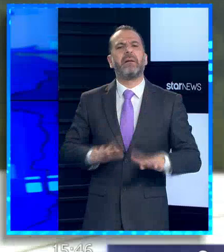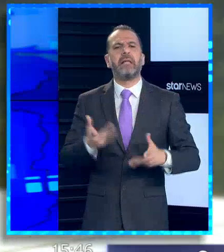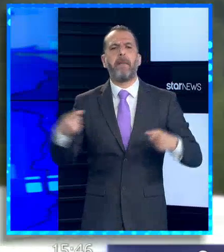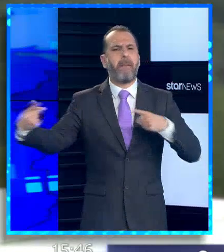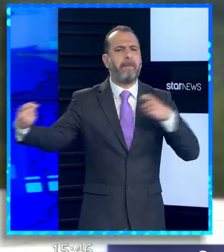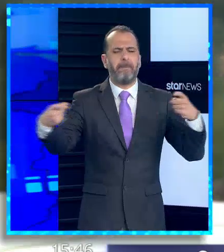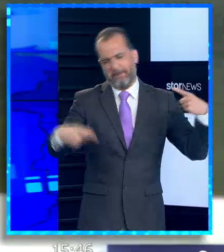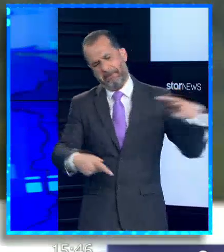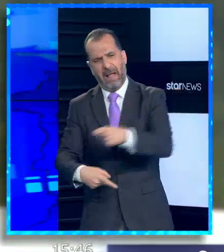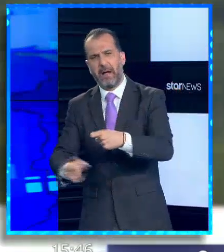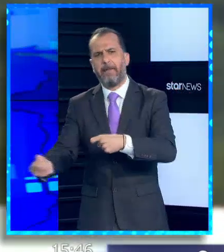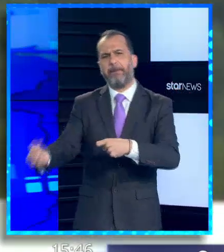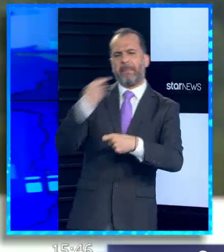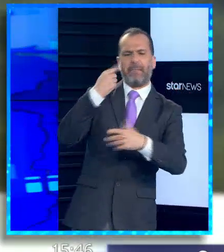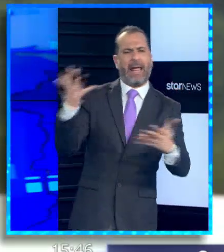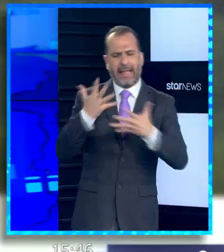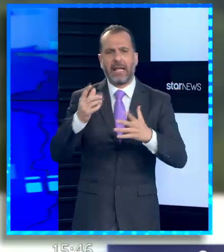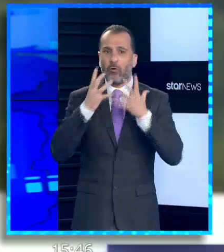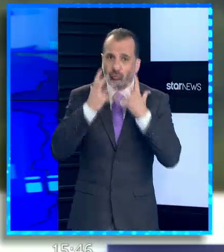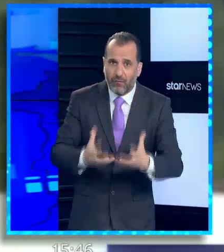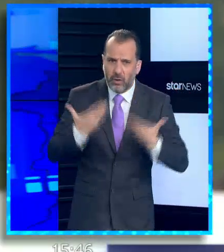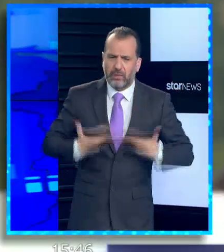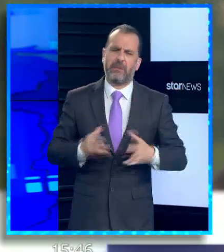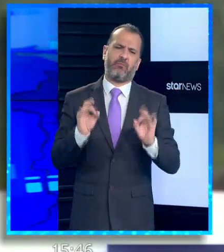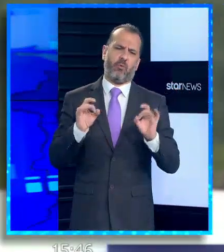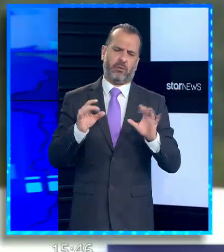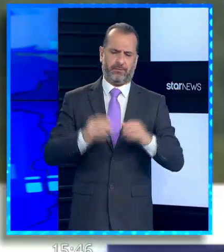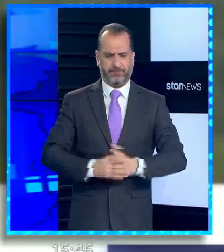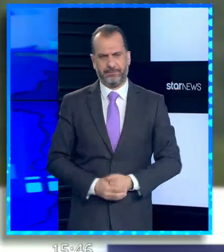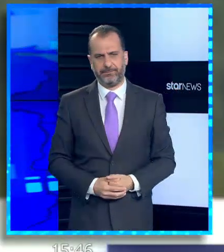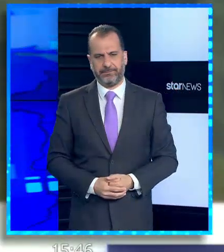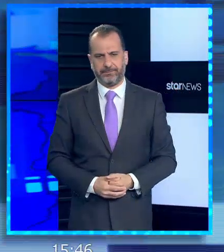θράψμα, αλλά ευτυχώς δεν διατρέχει κίνδυνο η υγεία του.